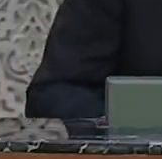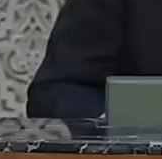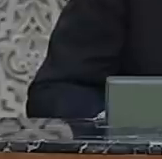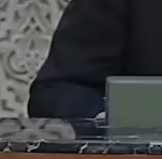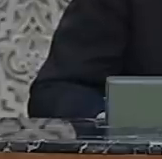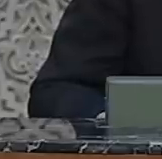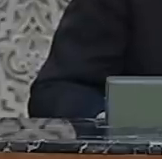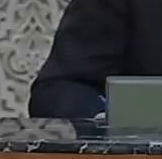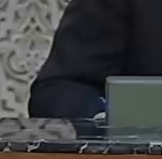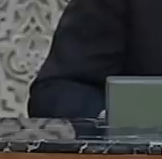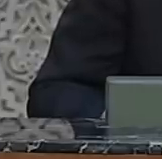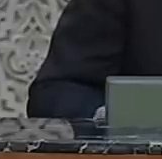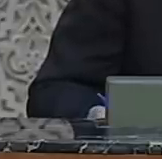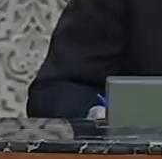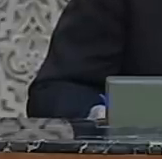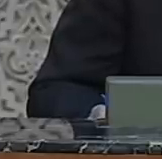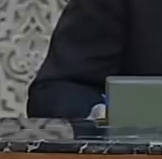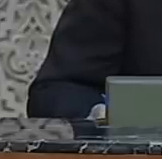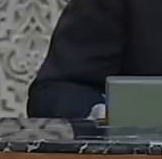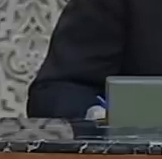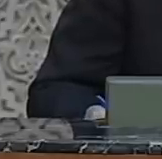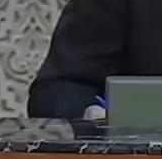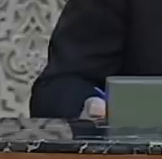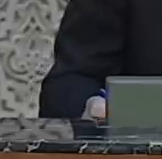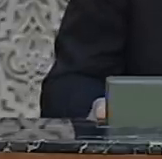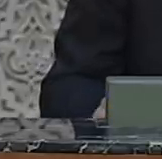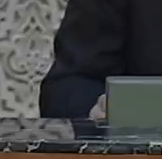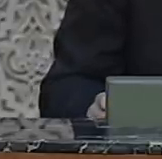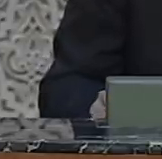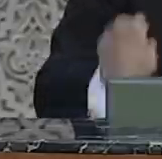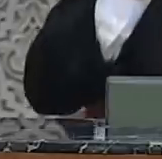هناك وحدة الموضوع في 5 أسئلة.